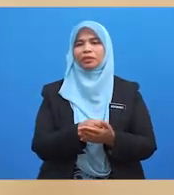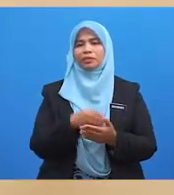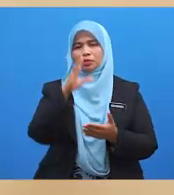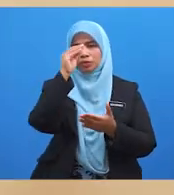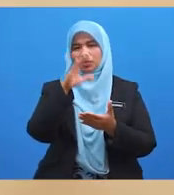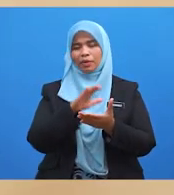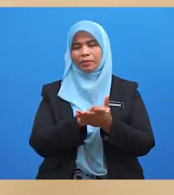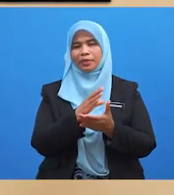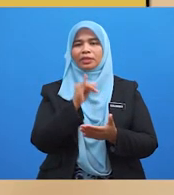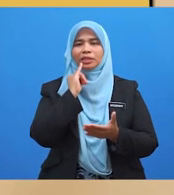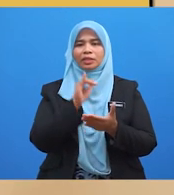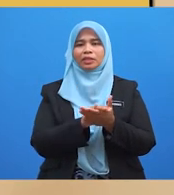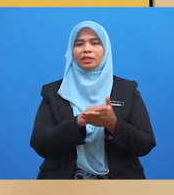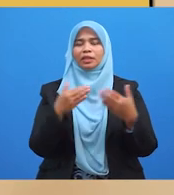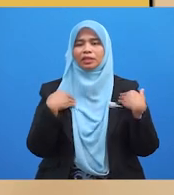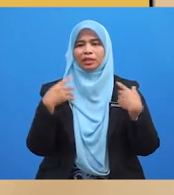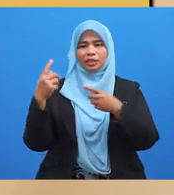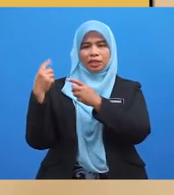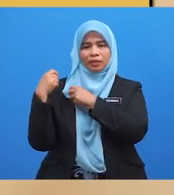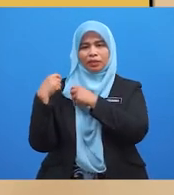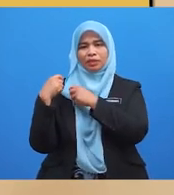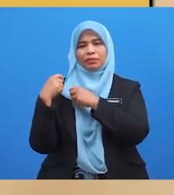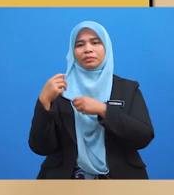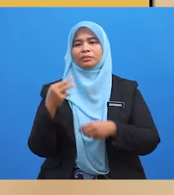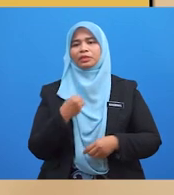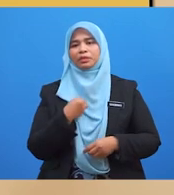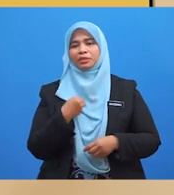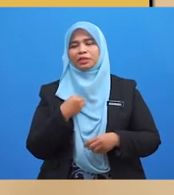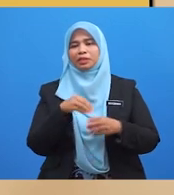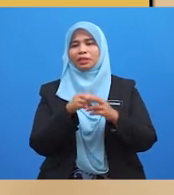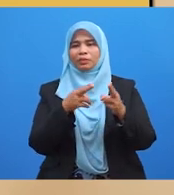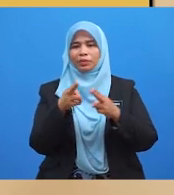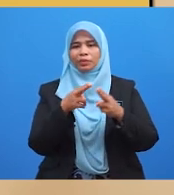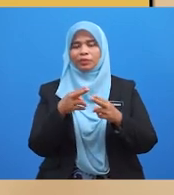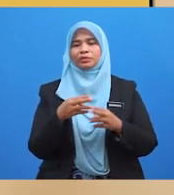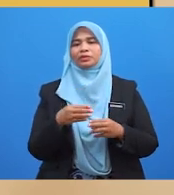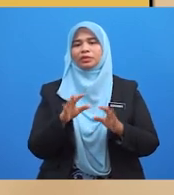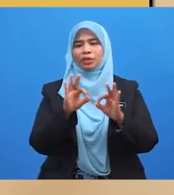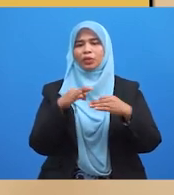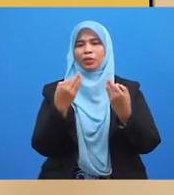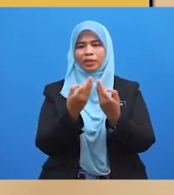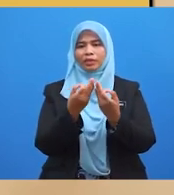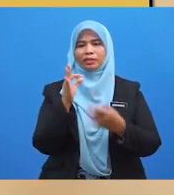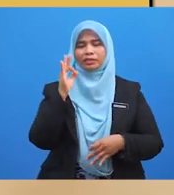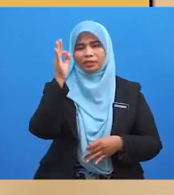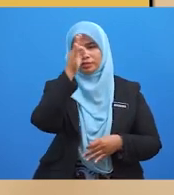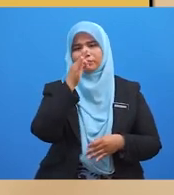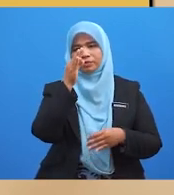isteri mempunyai tanggungjawab masing-masing dalam menguruskan rumah tangga. Sifat bertimbang